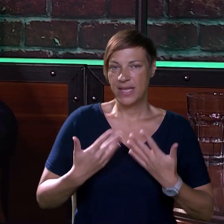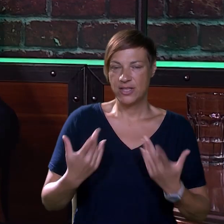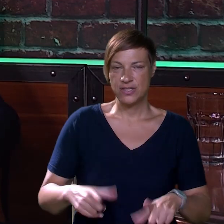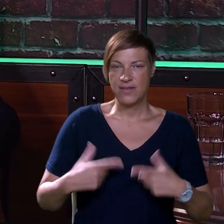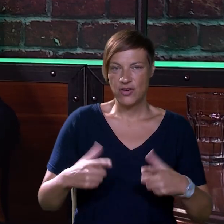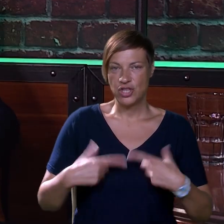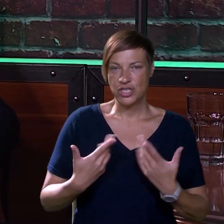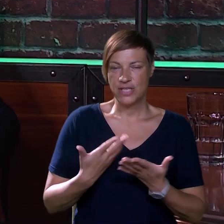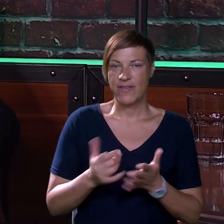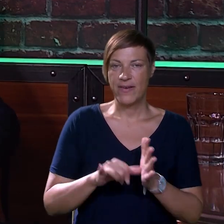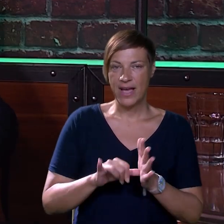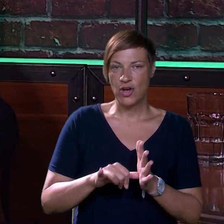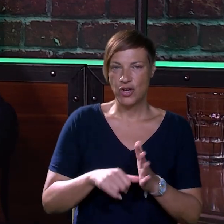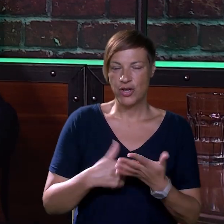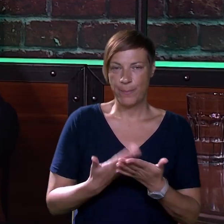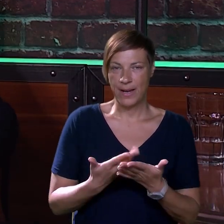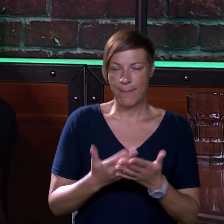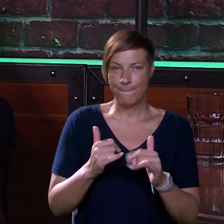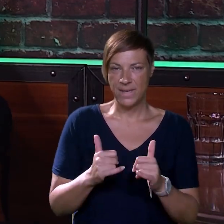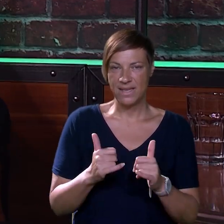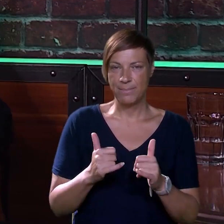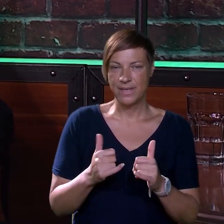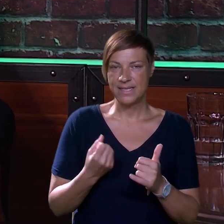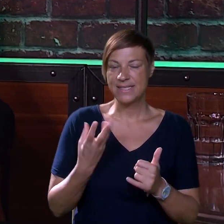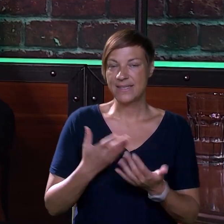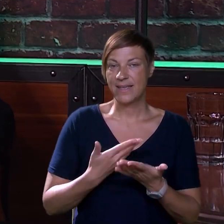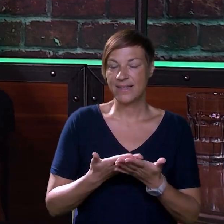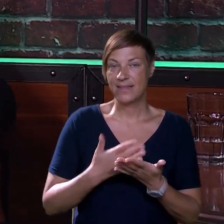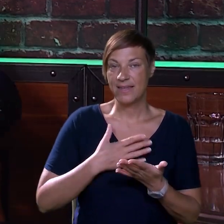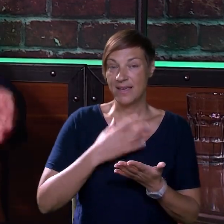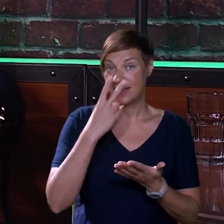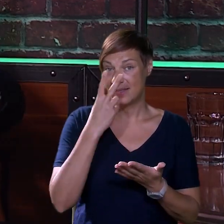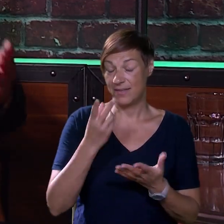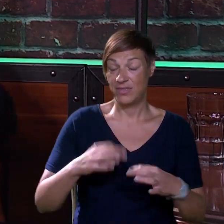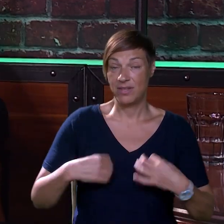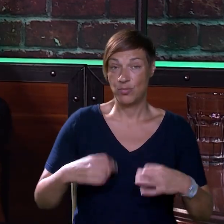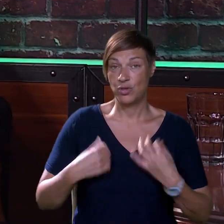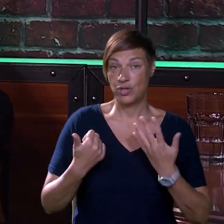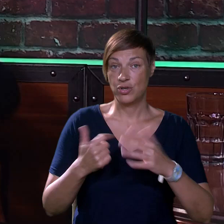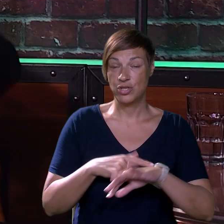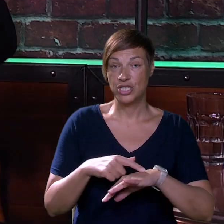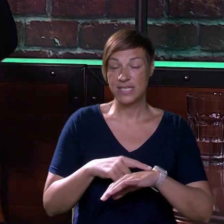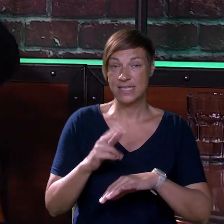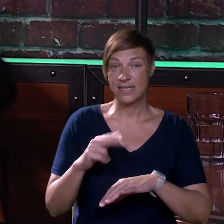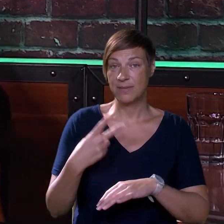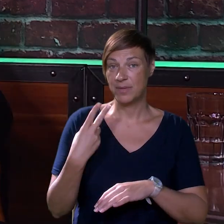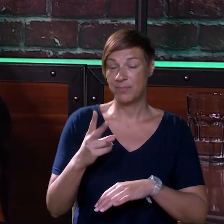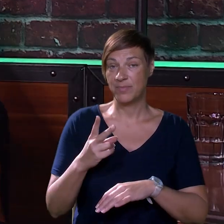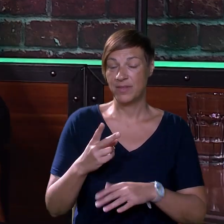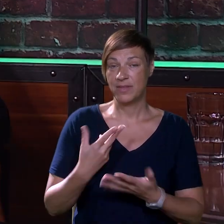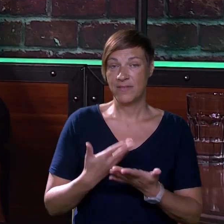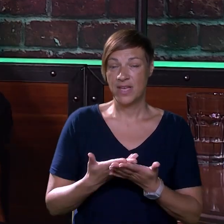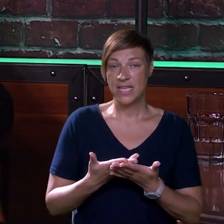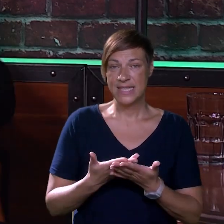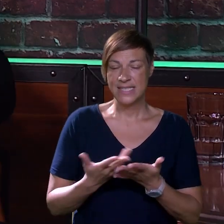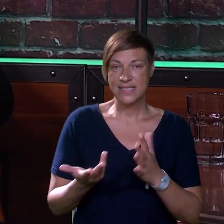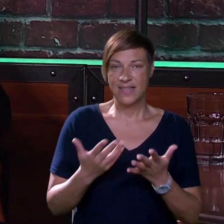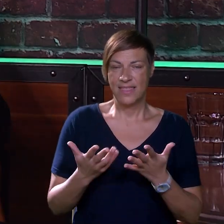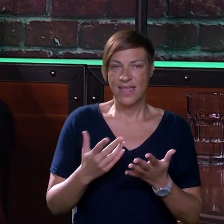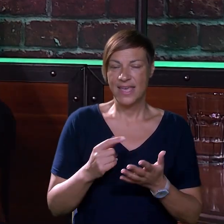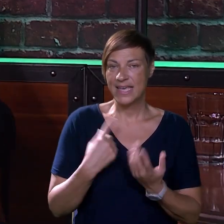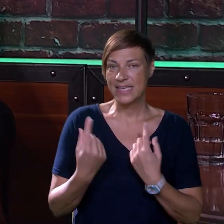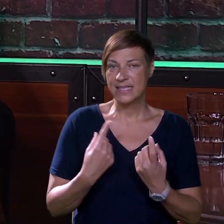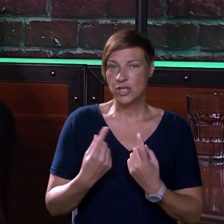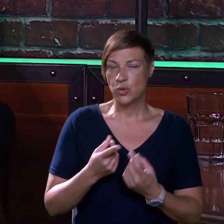to doživljavam kao normalno. Evo, na primjer, kada se dignem ujutro negdje oko 6 sati, ja imam sebi 20 neki, to su sve